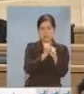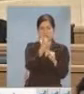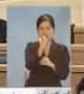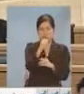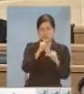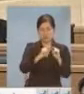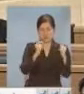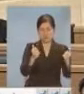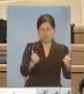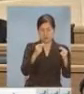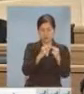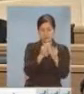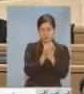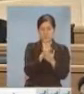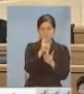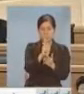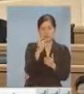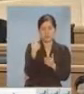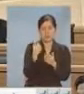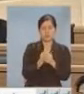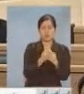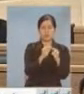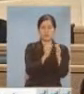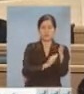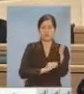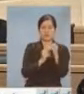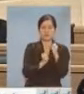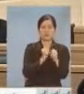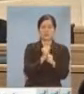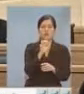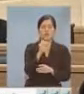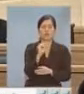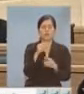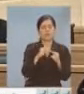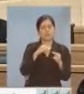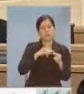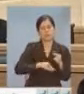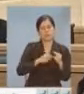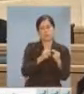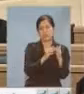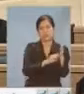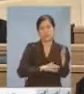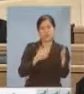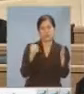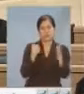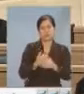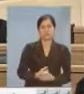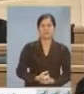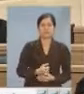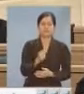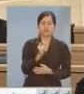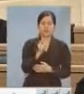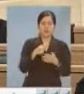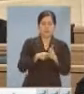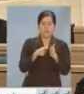นี้ต้องชัดใช้ภายใน50ปีถือว่าเป็นยาวนานมากสิ่งนี้แหละครับท่านประธานด้วยเ